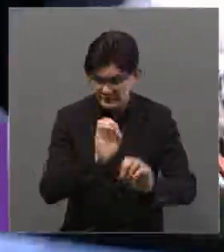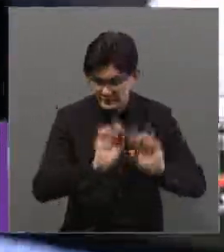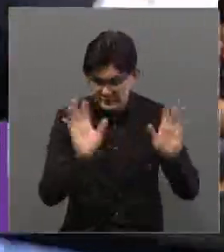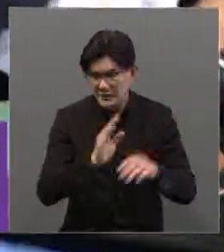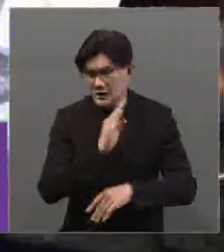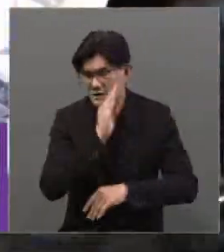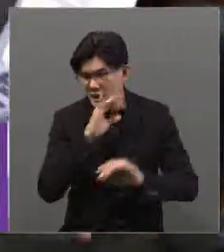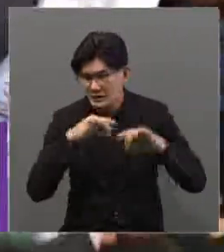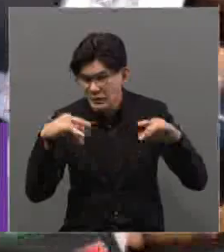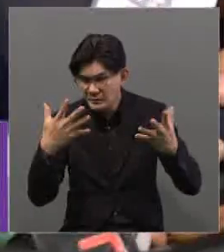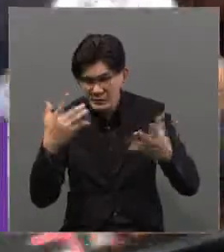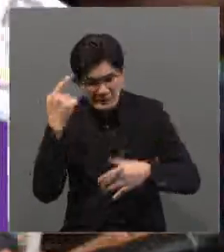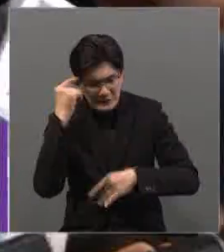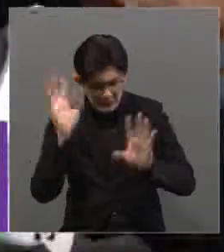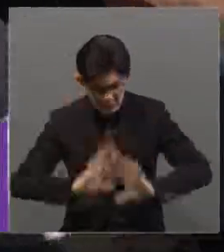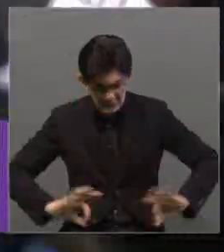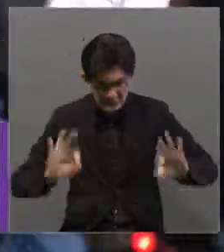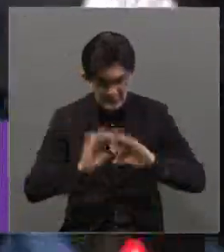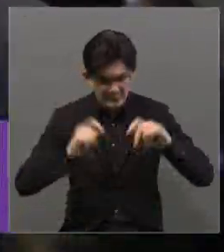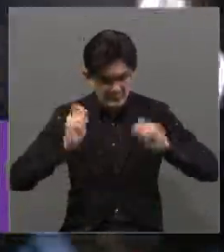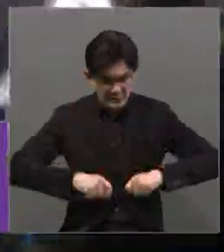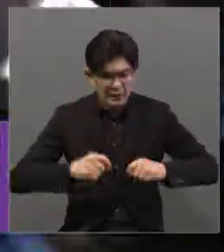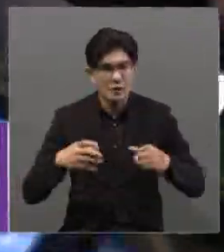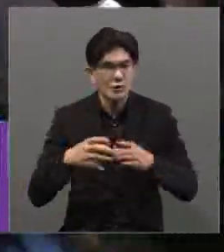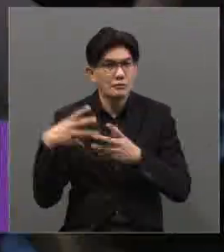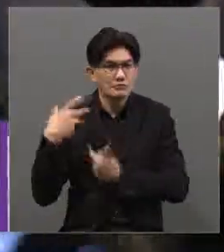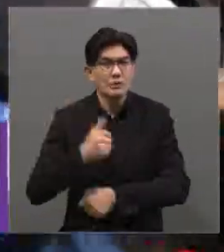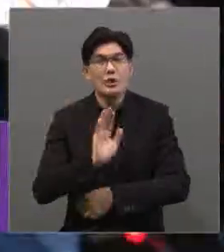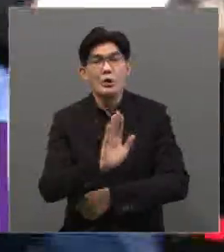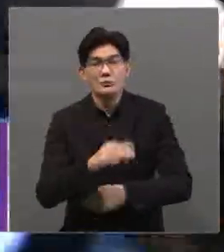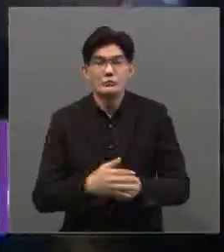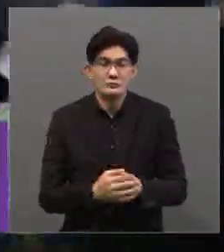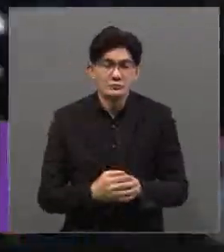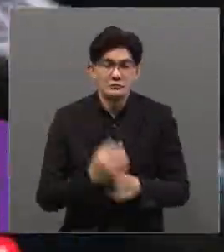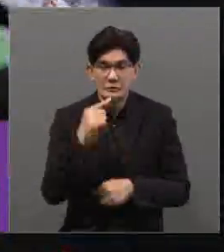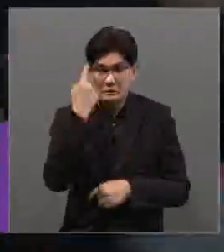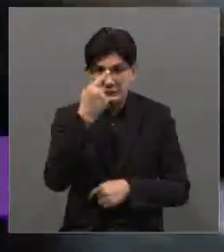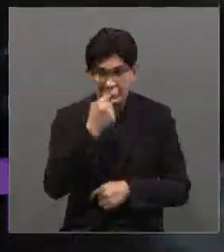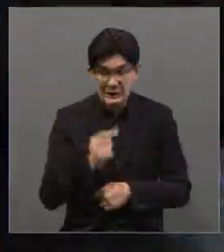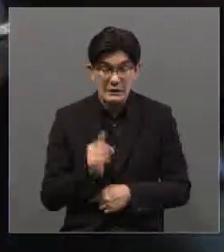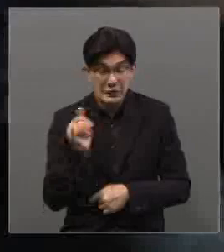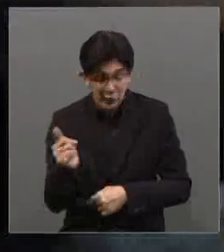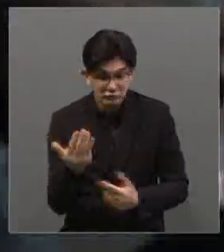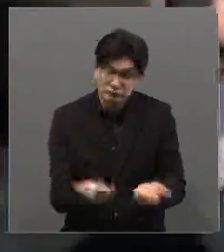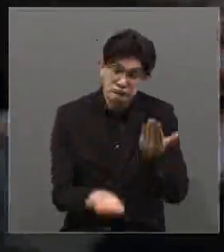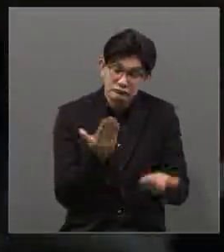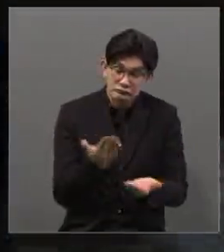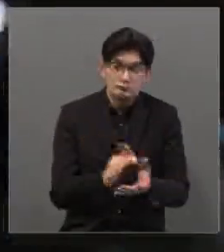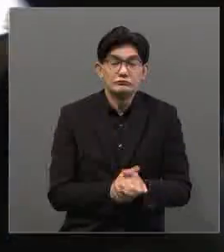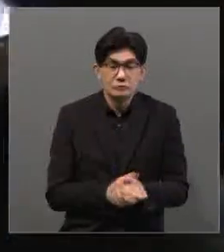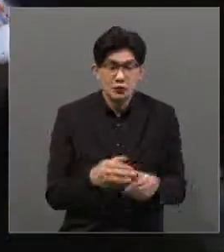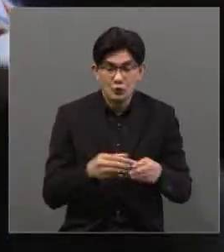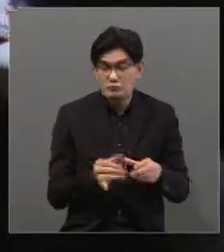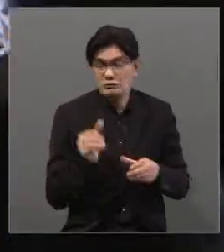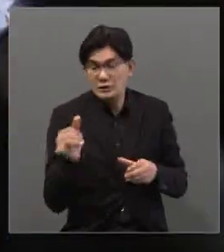กติว่ามันอยู่ที่มติของพรรคครับเพราะนั้นใครที่ไปก็เป็นเรื่องส่วนตัวผู้นั้นไปไม่ใ